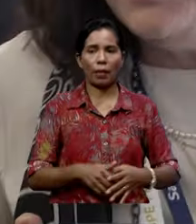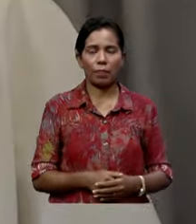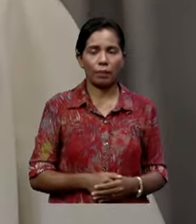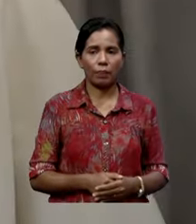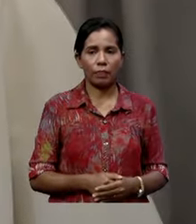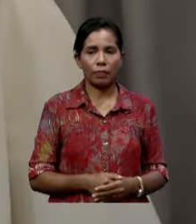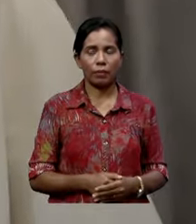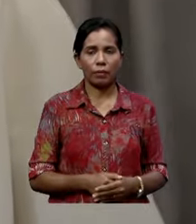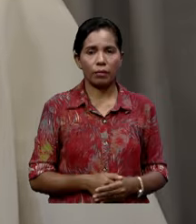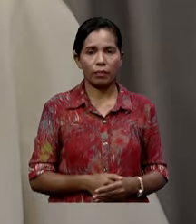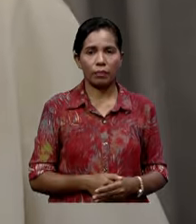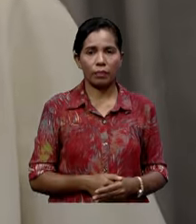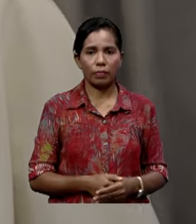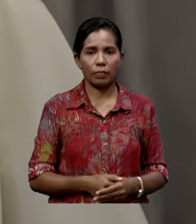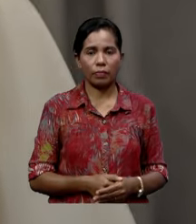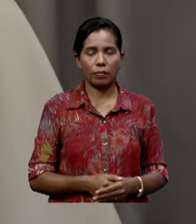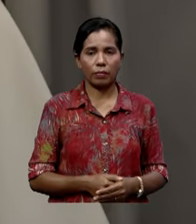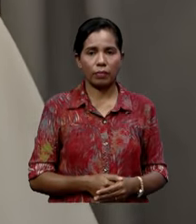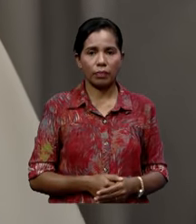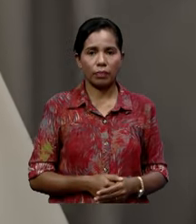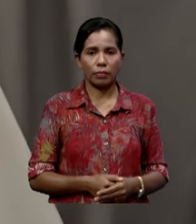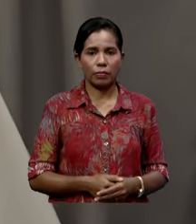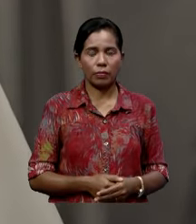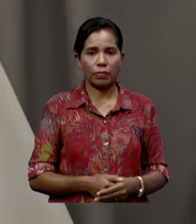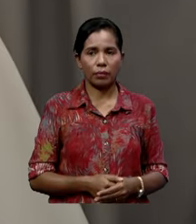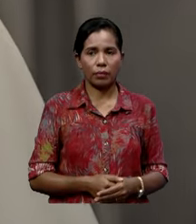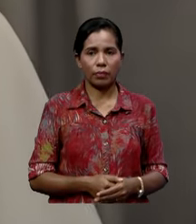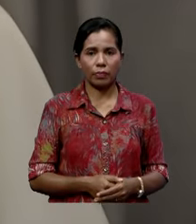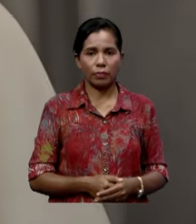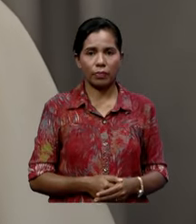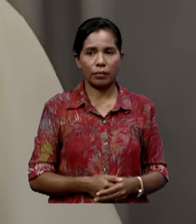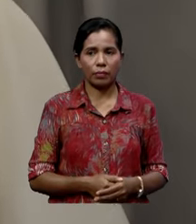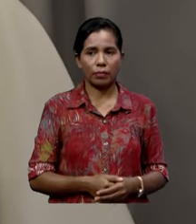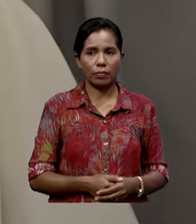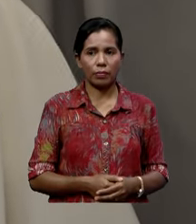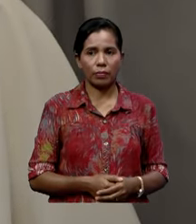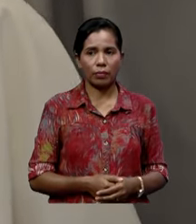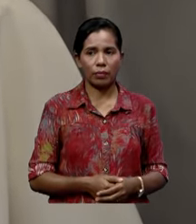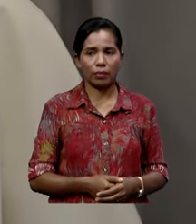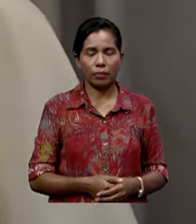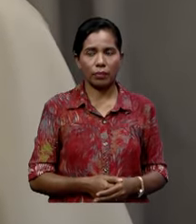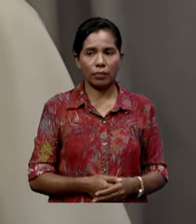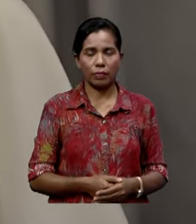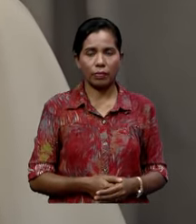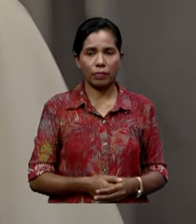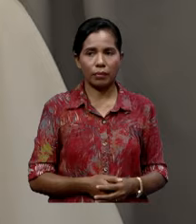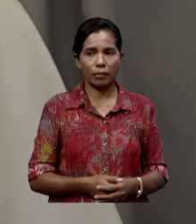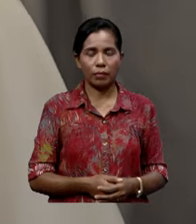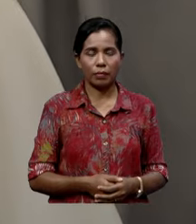Buongiorno. Buongiorno a tutti voi e vi ringrazio per venire in questo viaggio, vi ringrazio della